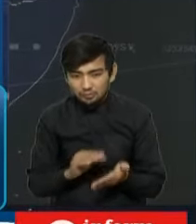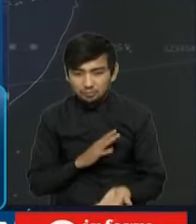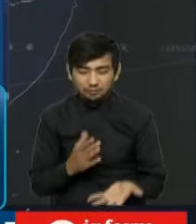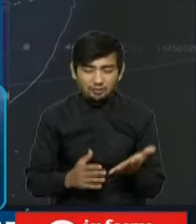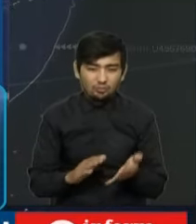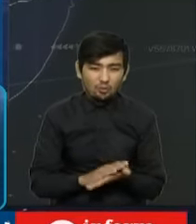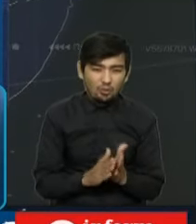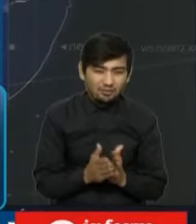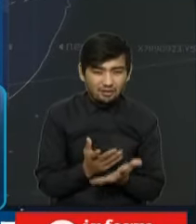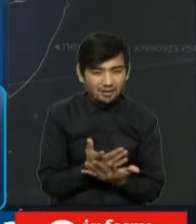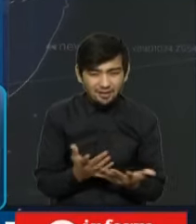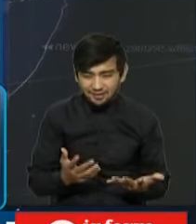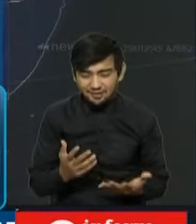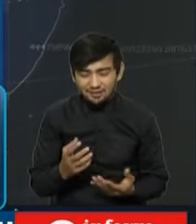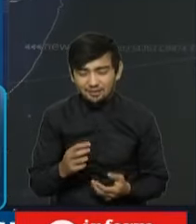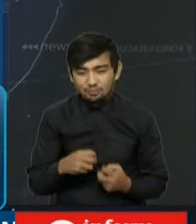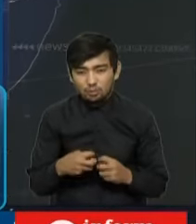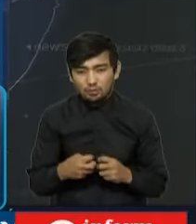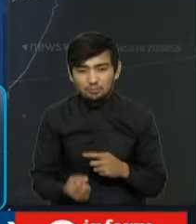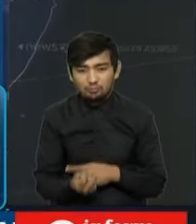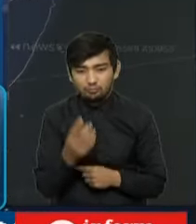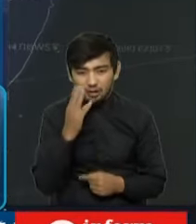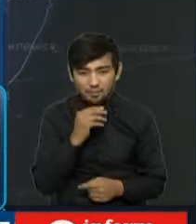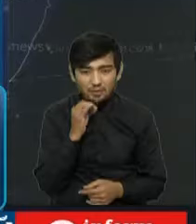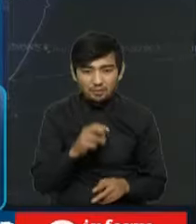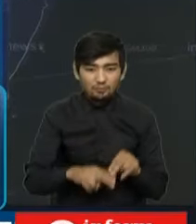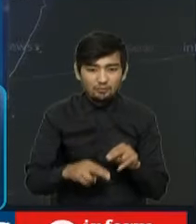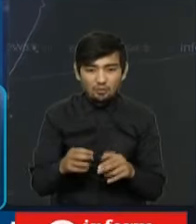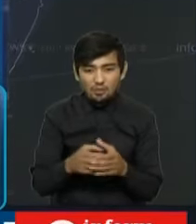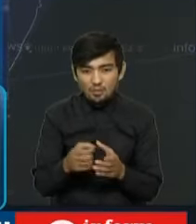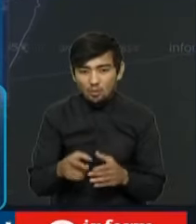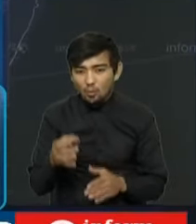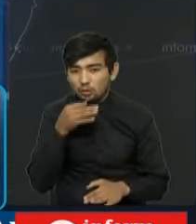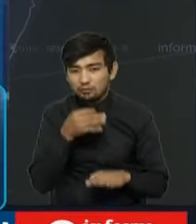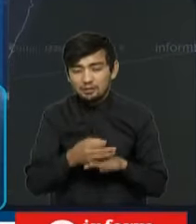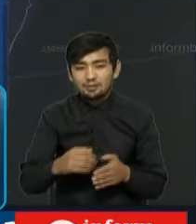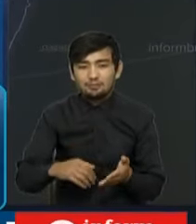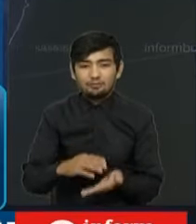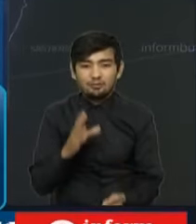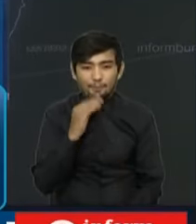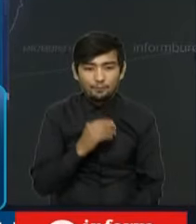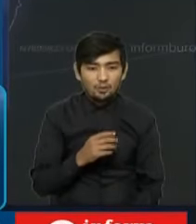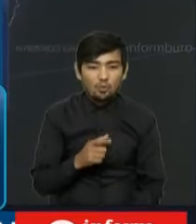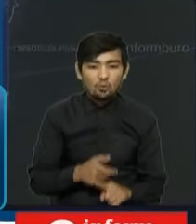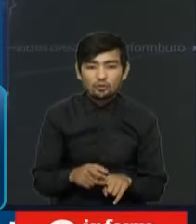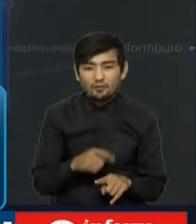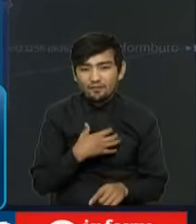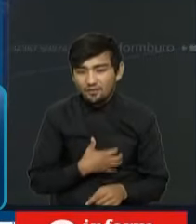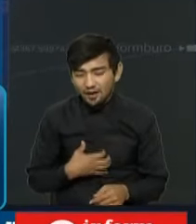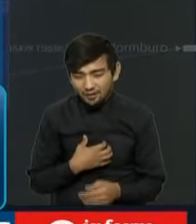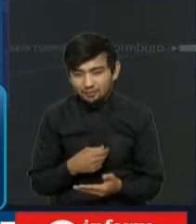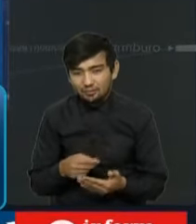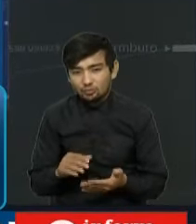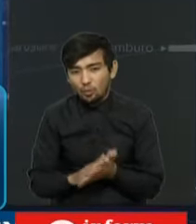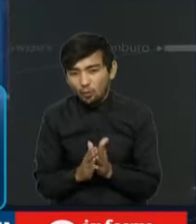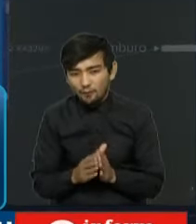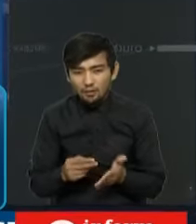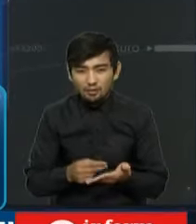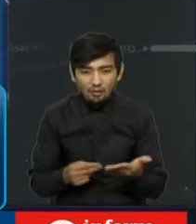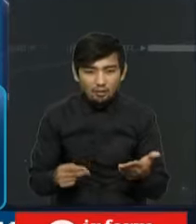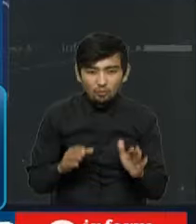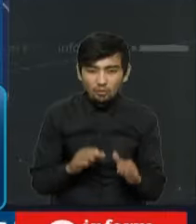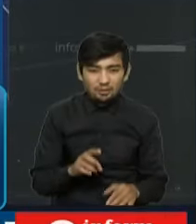что, скажем так, скидывается с застройщиков определенную ответственность. Очень важно не подписывать какие-либо договоры, только